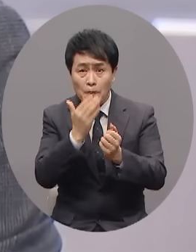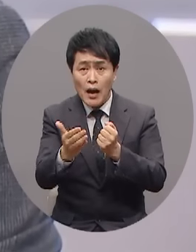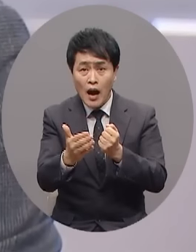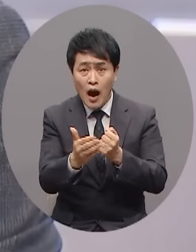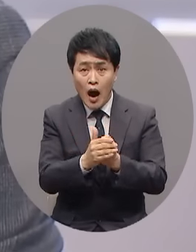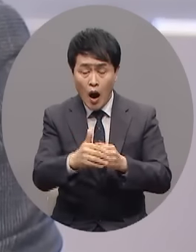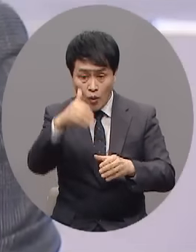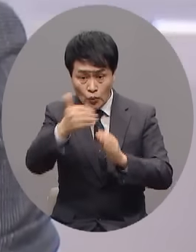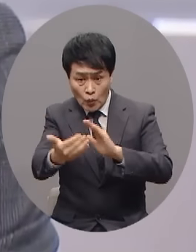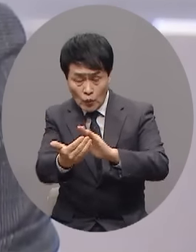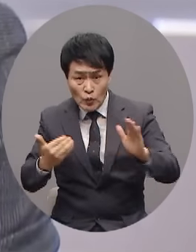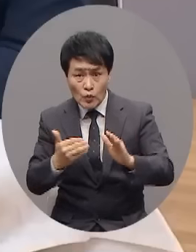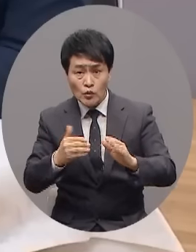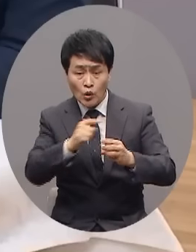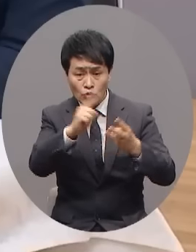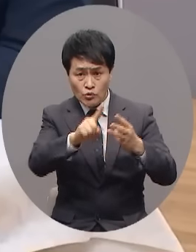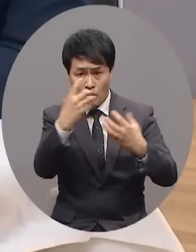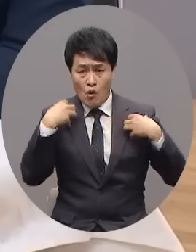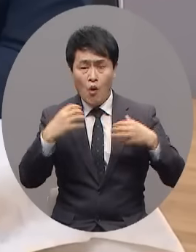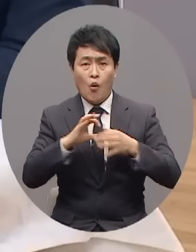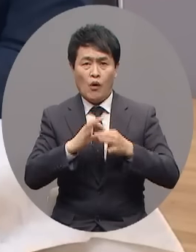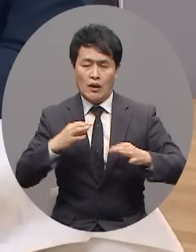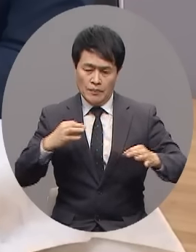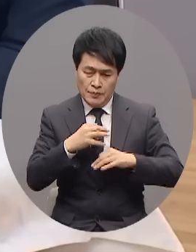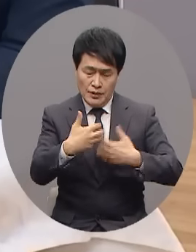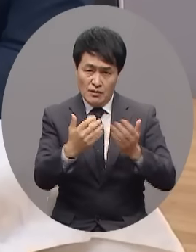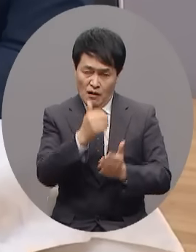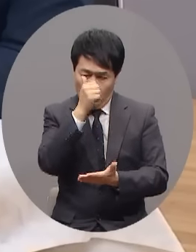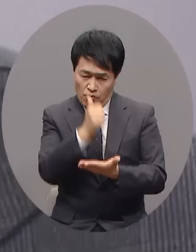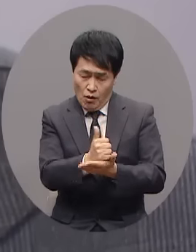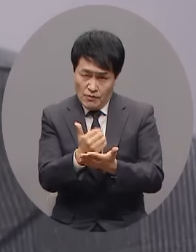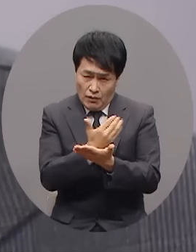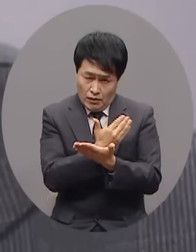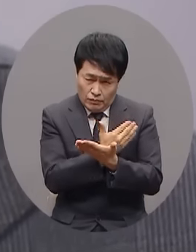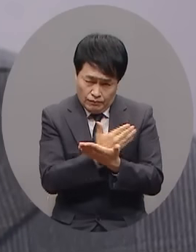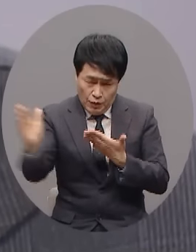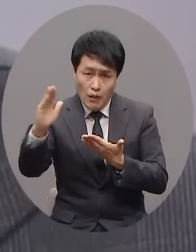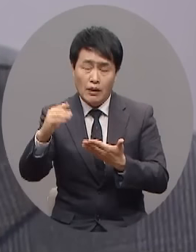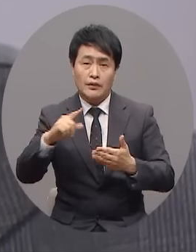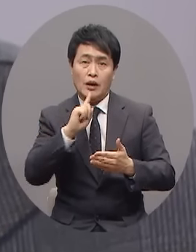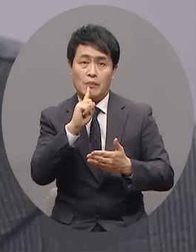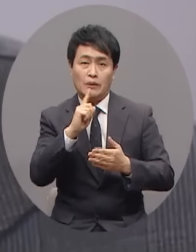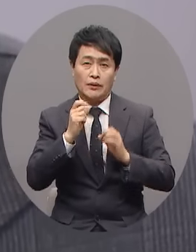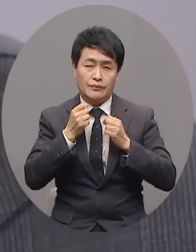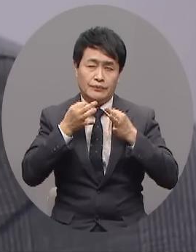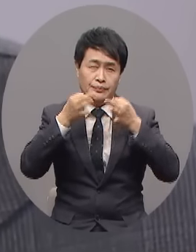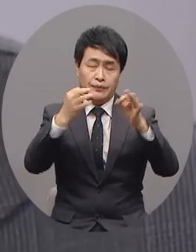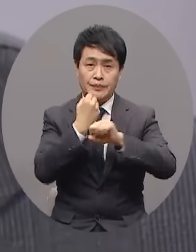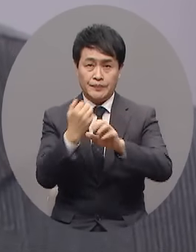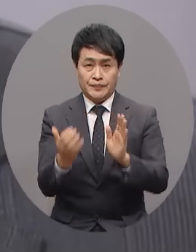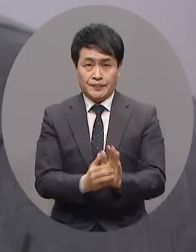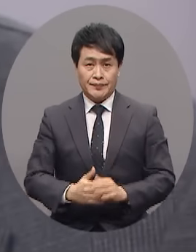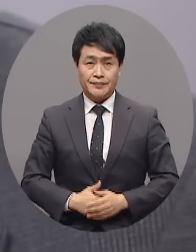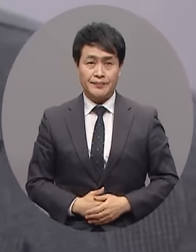관계자들의 비리와 범죄를 처벌해야 한다고 목소리를 높였습니다. MBC 뉴스 윤수산입니다.